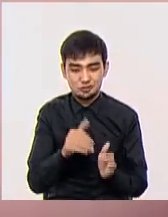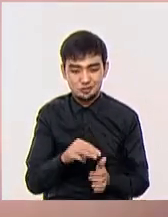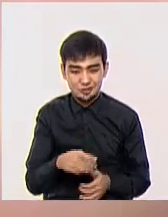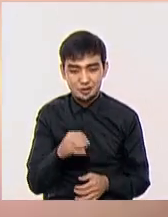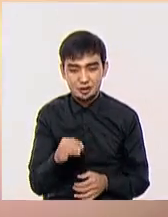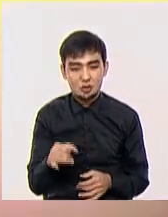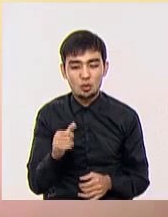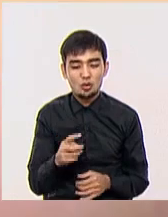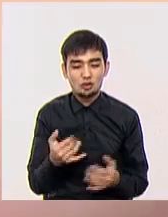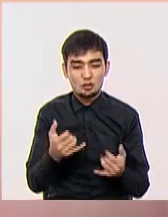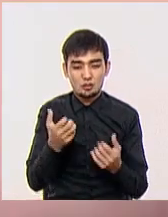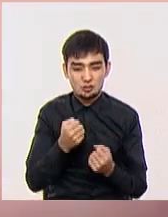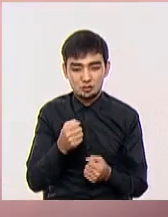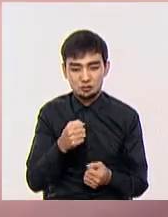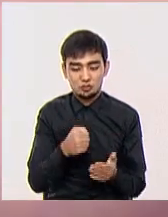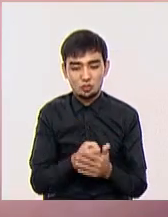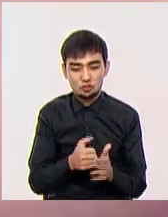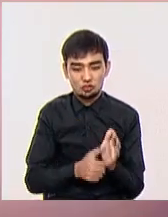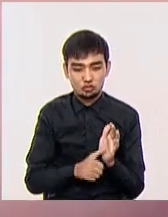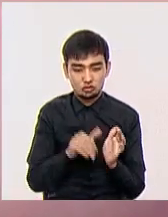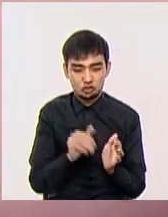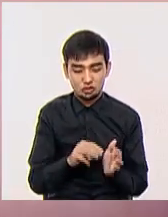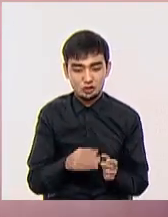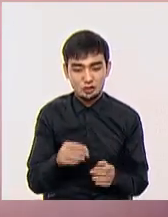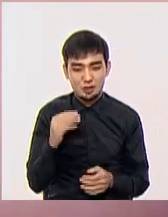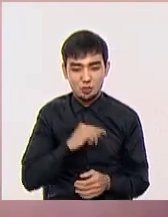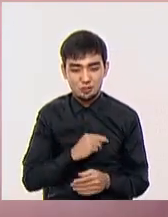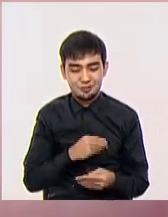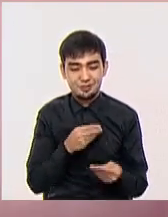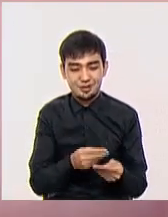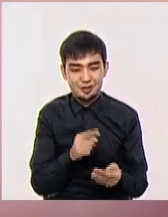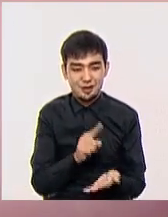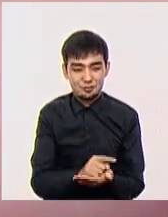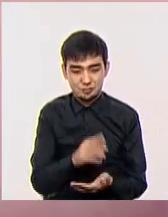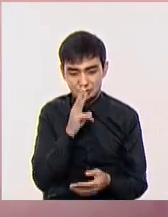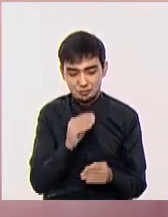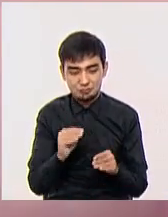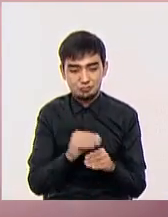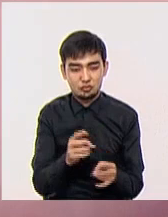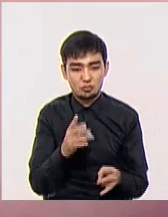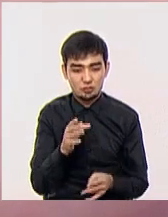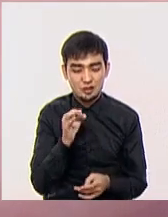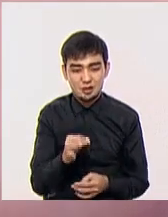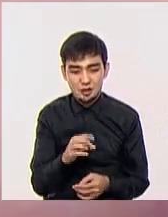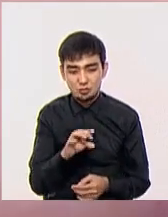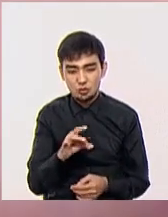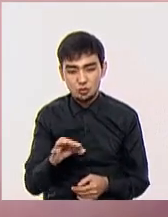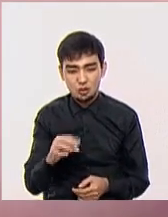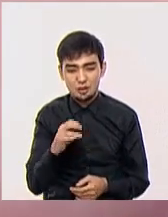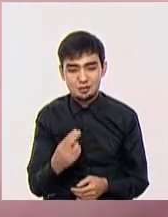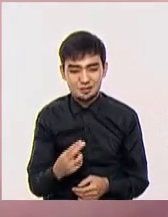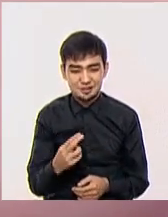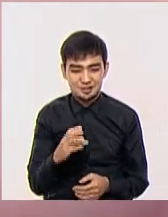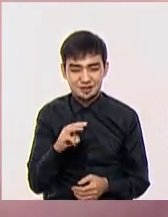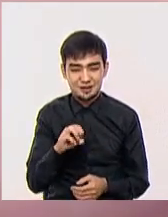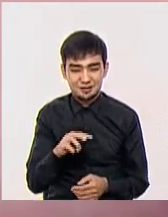тем кто сейчас получает зарплату до 60000 работодатели будут обязаны поднять оклад и судя по данным бюро национальной статистики